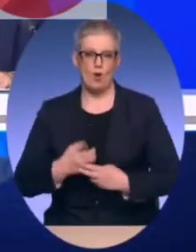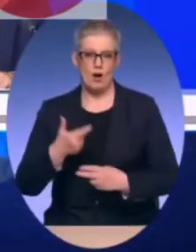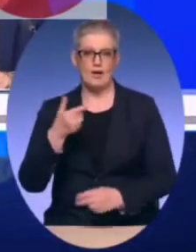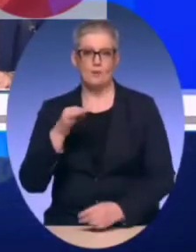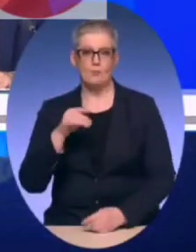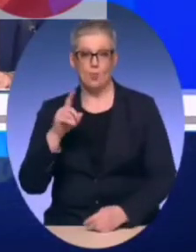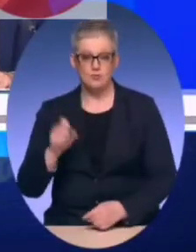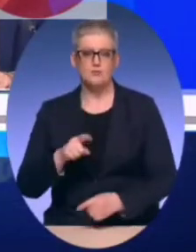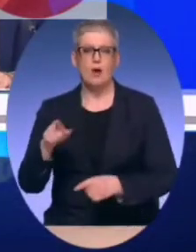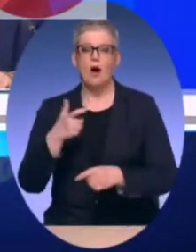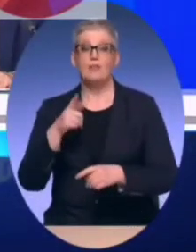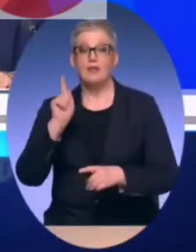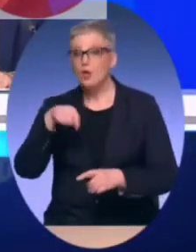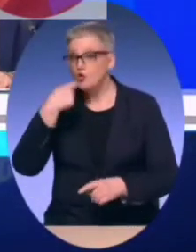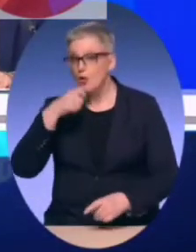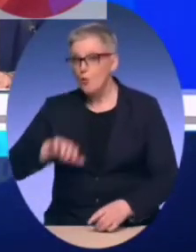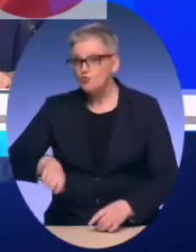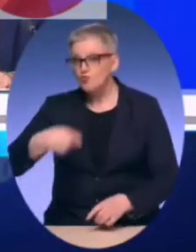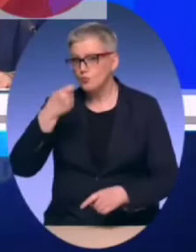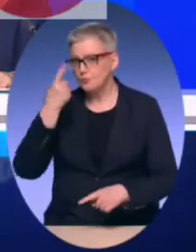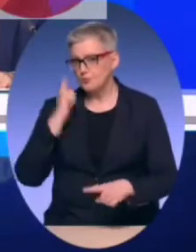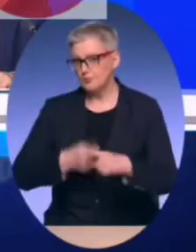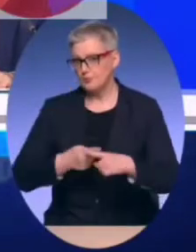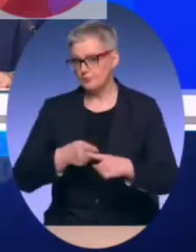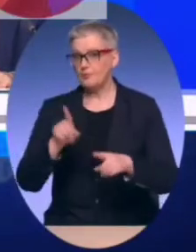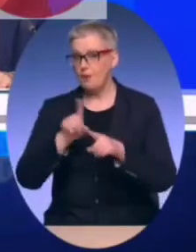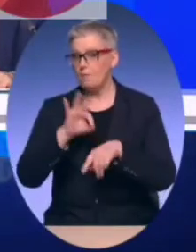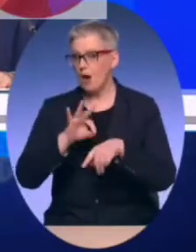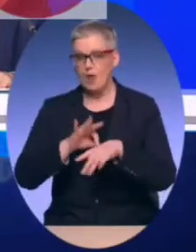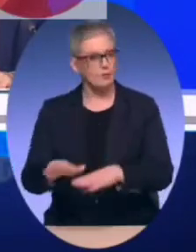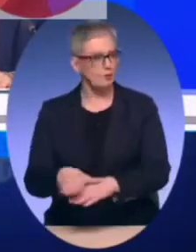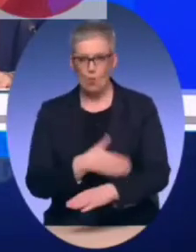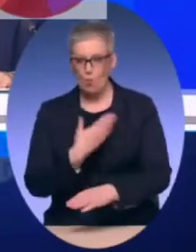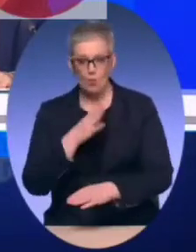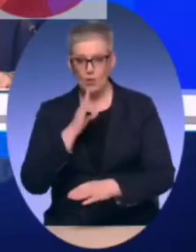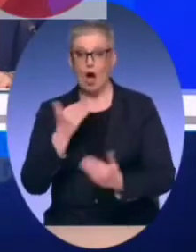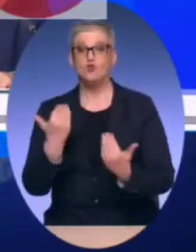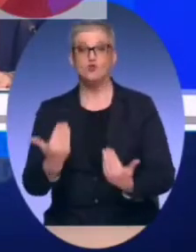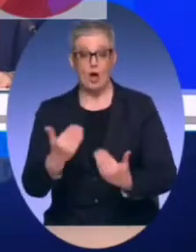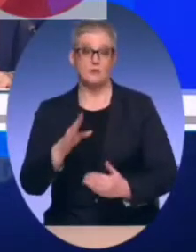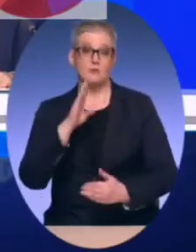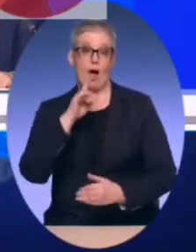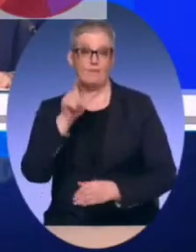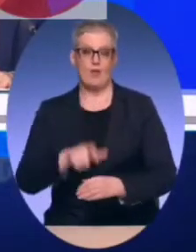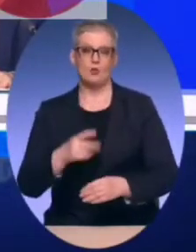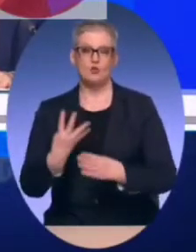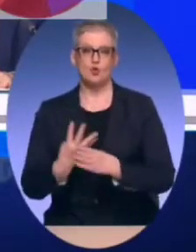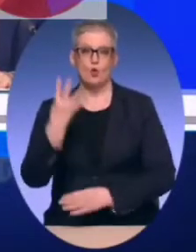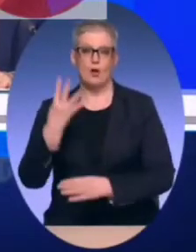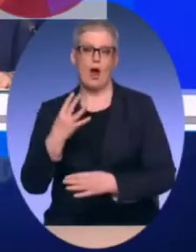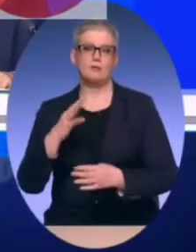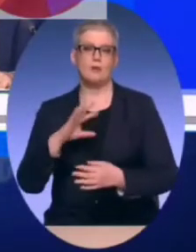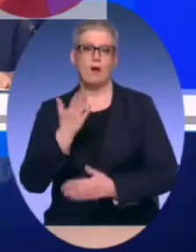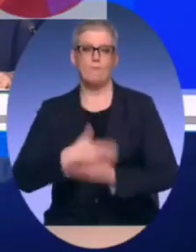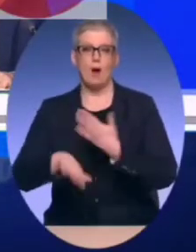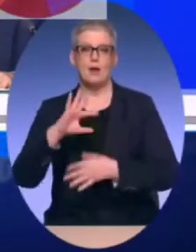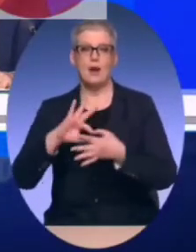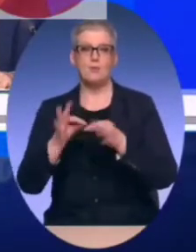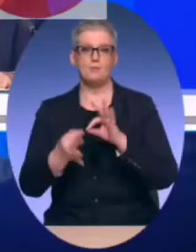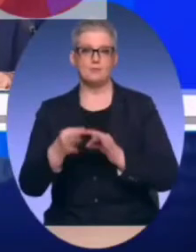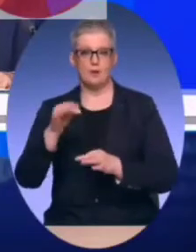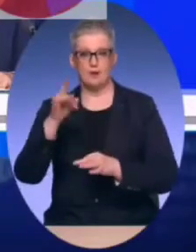могла держать ложку в руках. И вот сейчас она является 4-кратной паралимпийской чемпионкой мира по